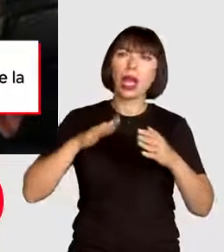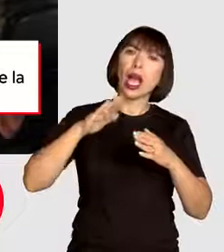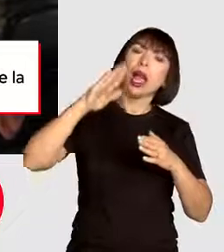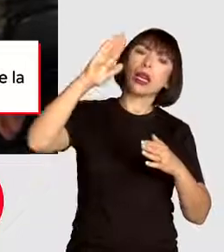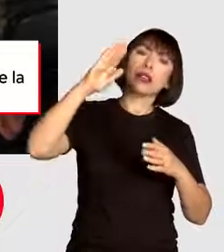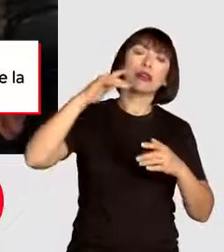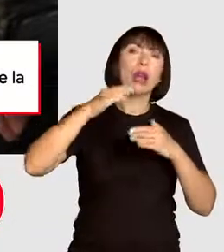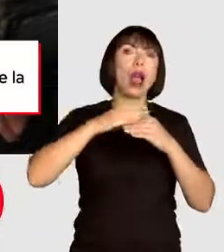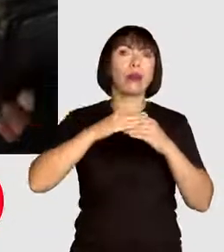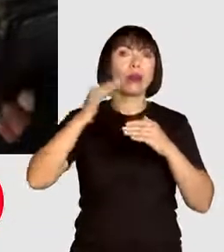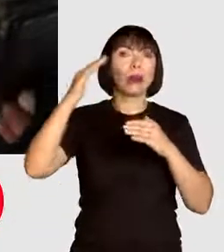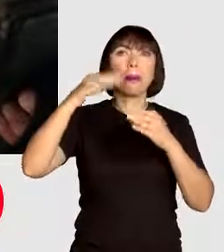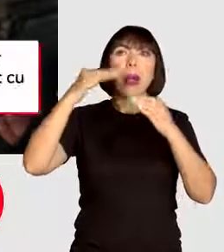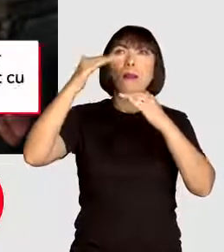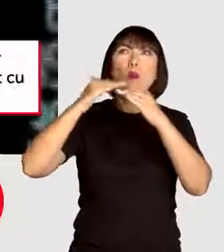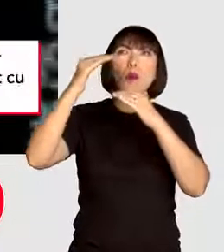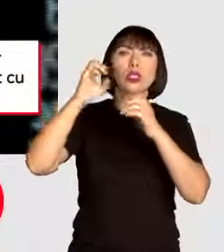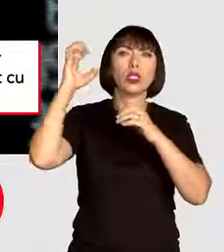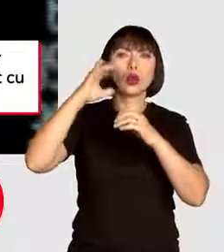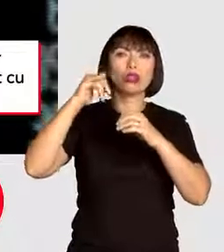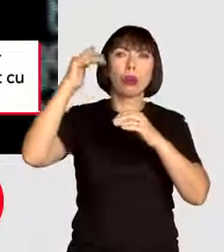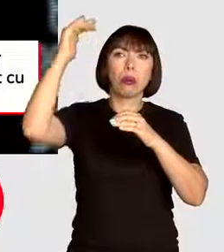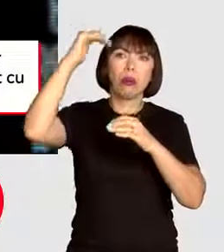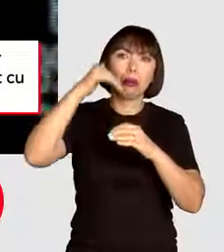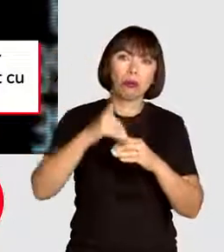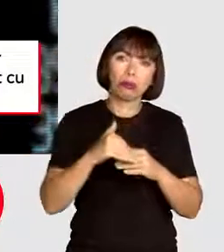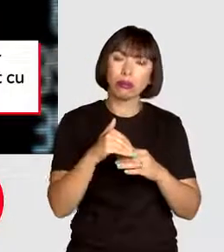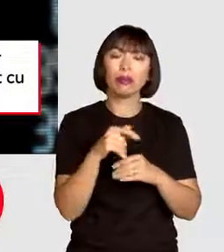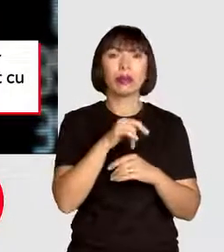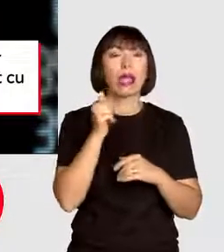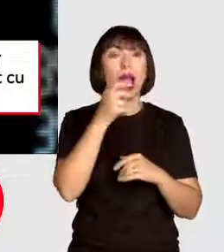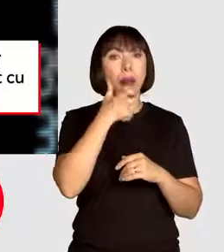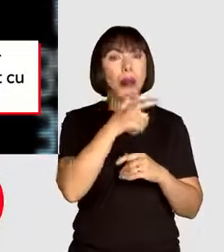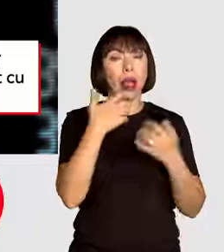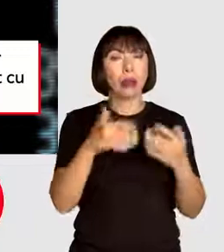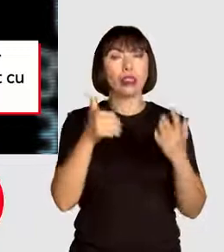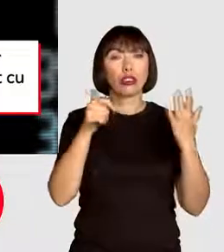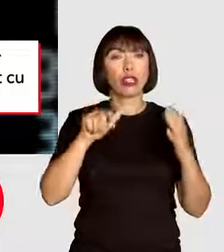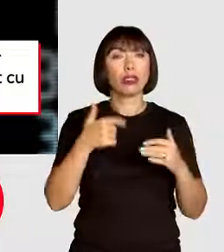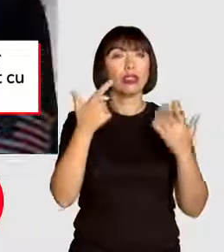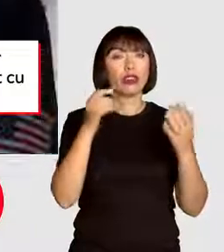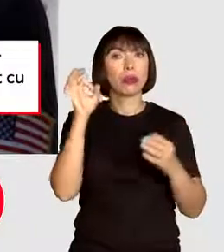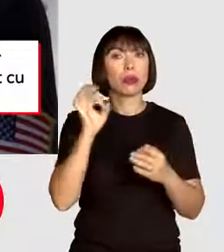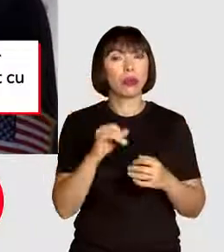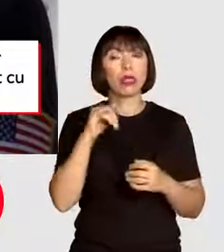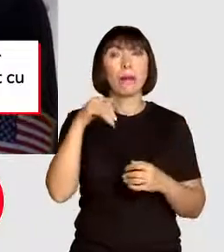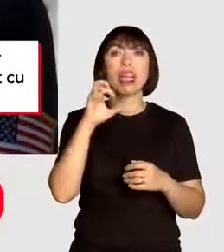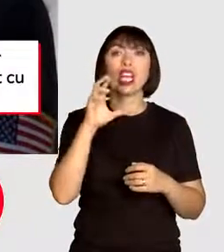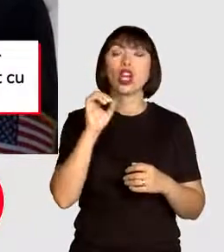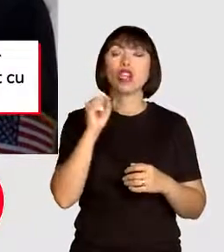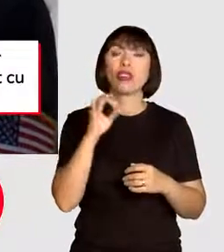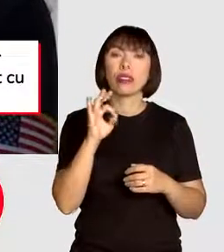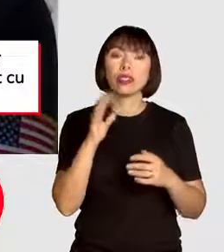sau apropiat prea mult de soare era acum încep să cadem Apple a pierdut de exemplu 6,7% iar Microsoft